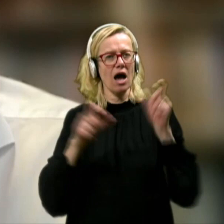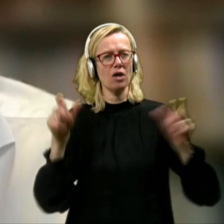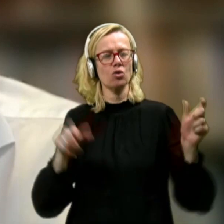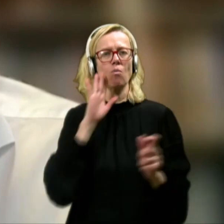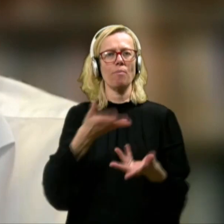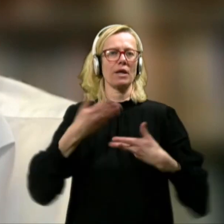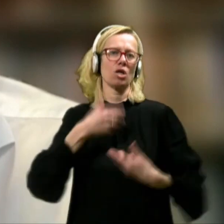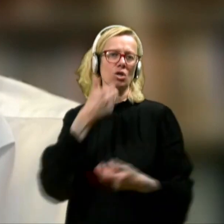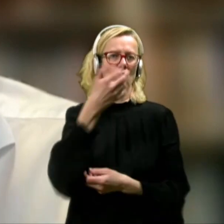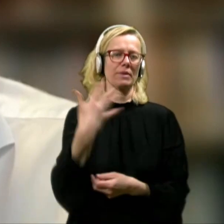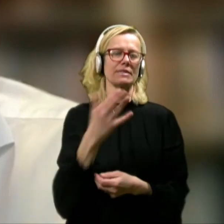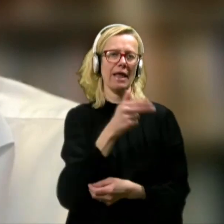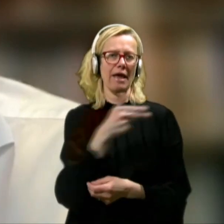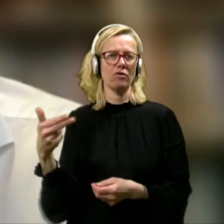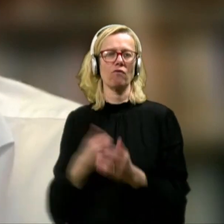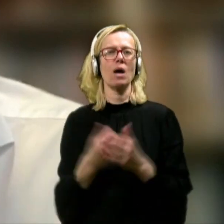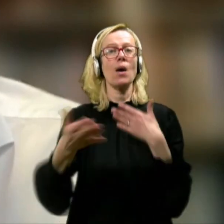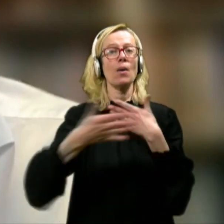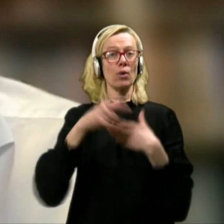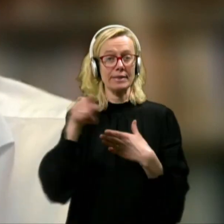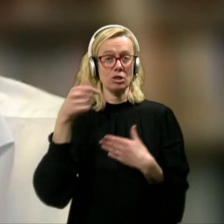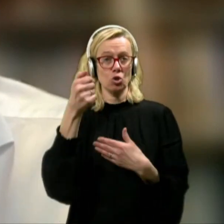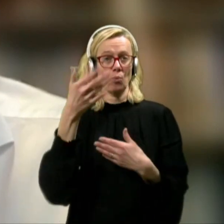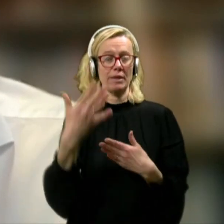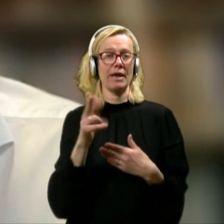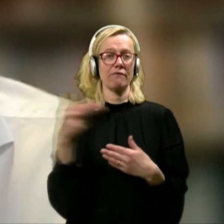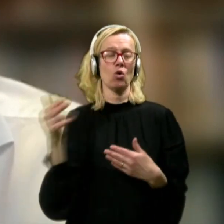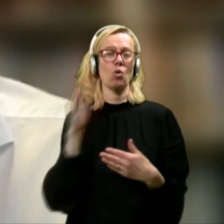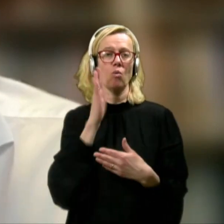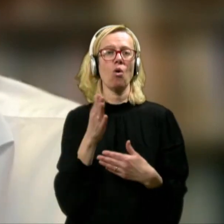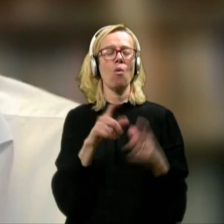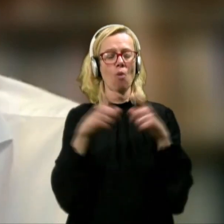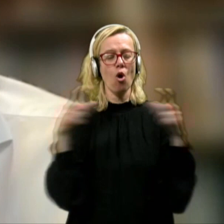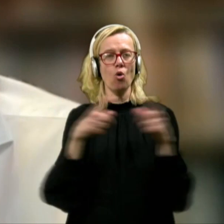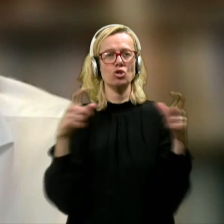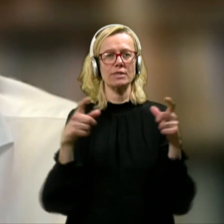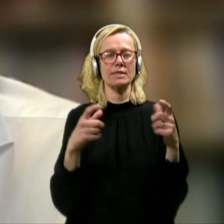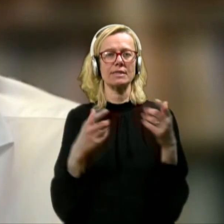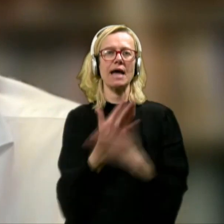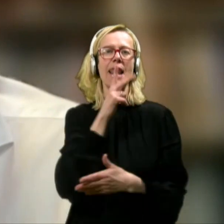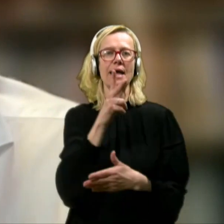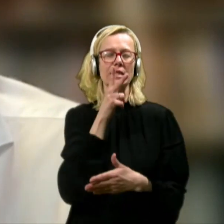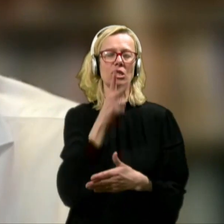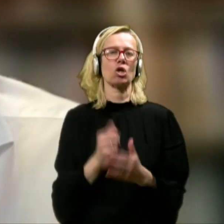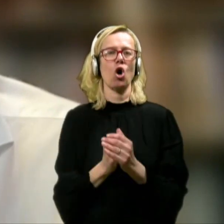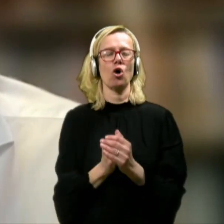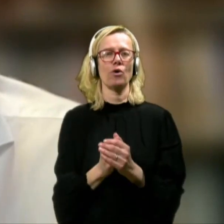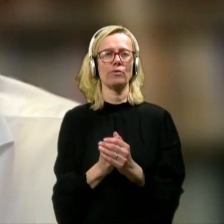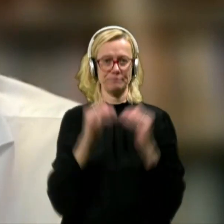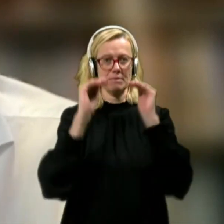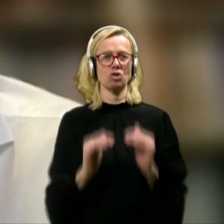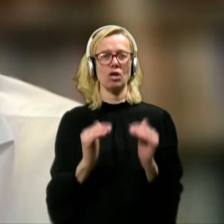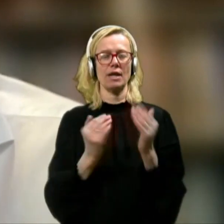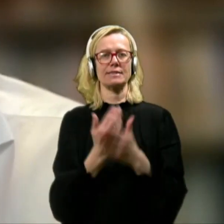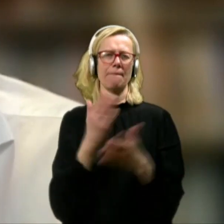bodo prejeli 150 evrov. Poleg teh 150 evrov se bo na položnice za elektriko leta